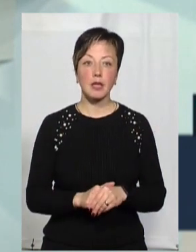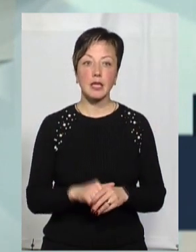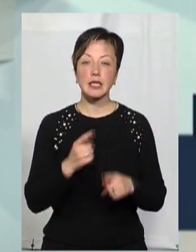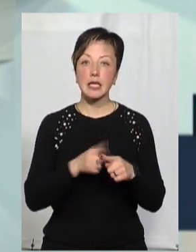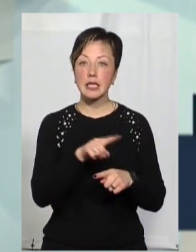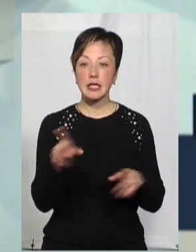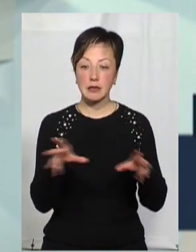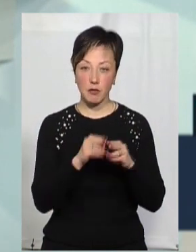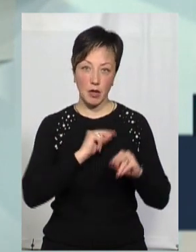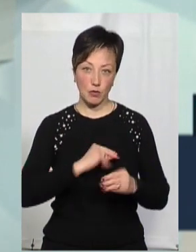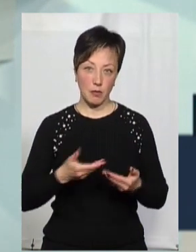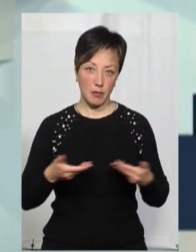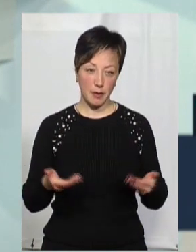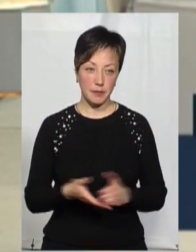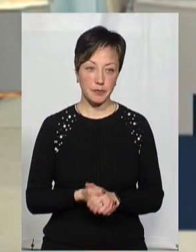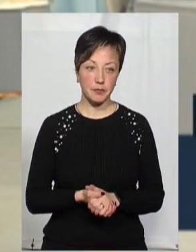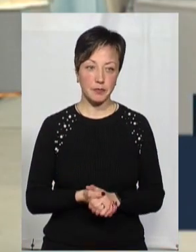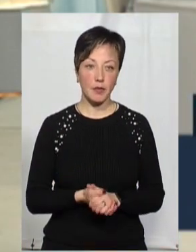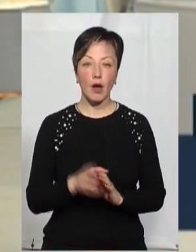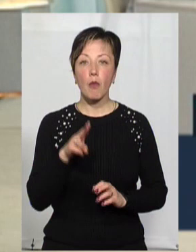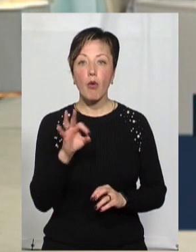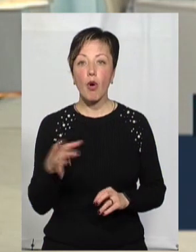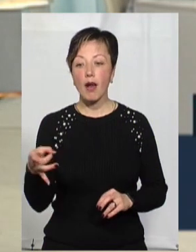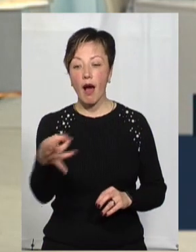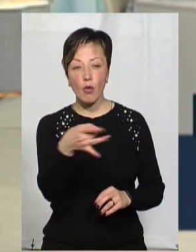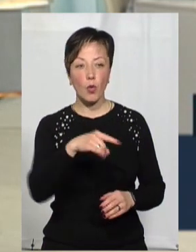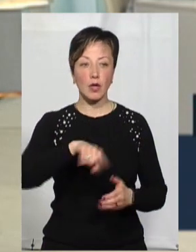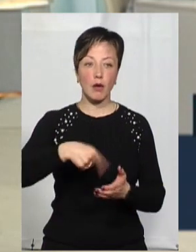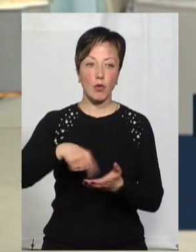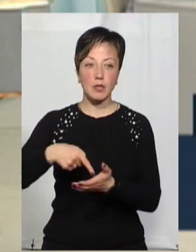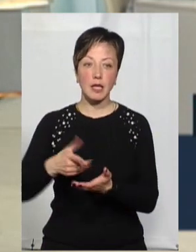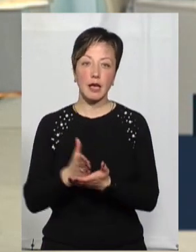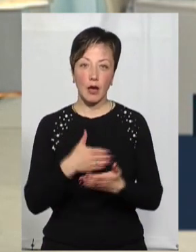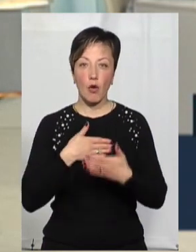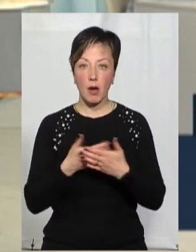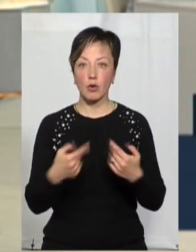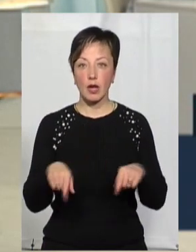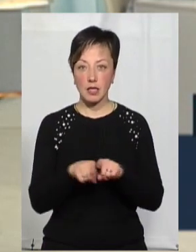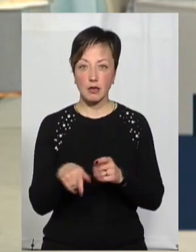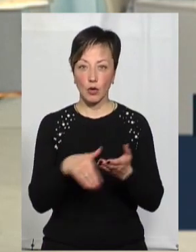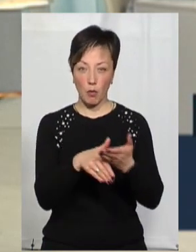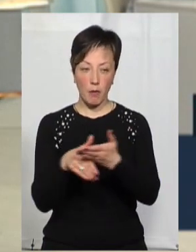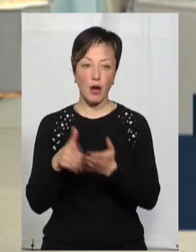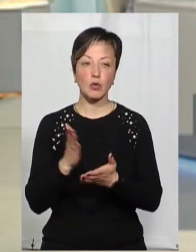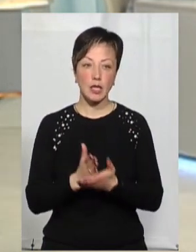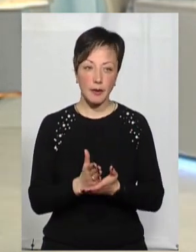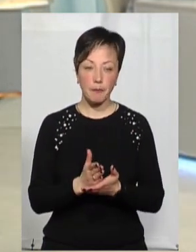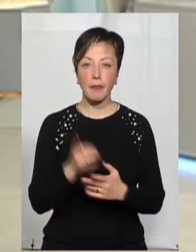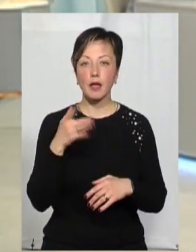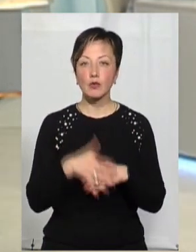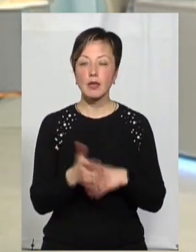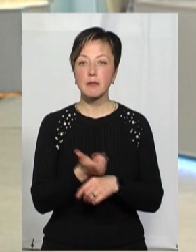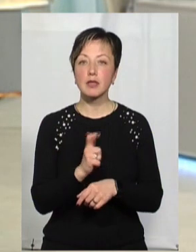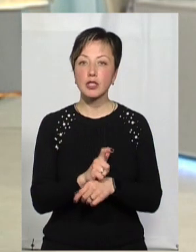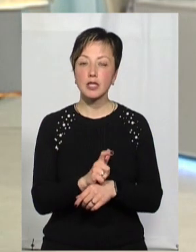Це ті, з якими співпрацюємо ми. По районах, по містах є громадські організації, які допомагають. Є. Ви розумієте,